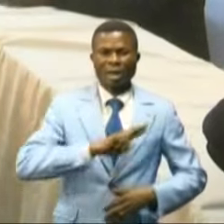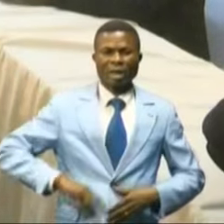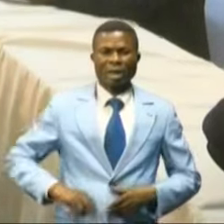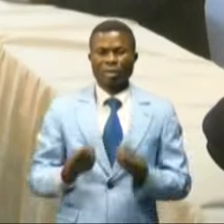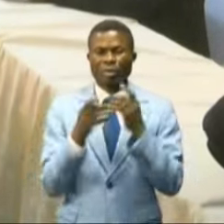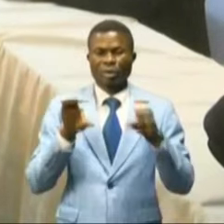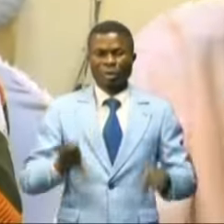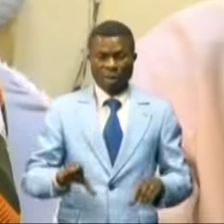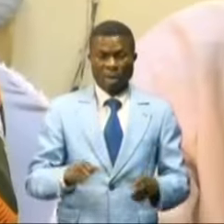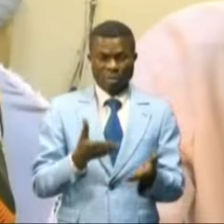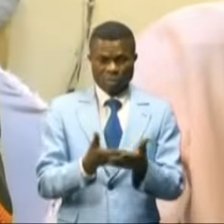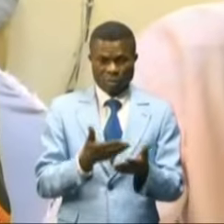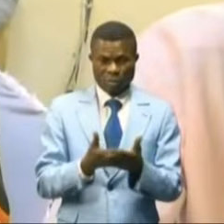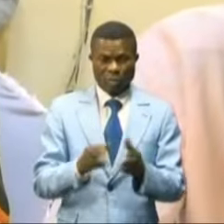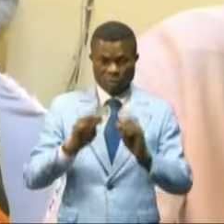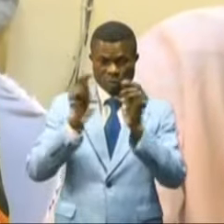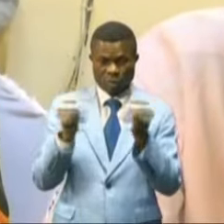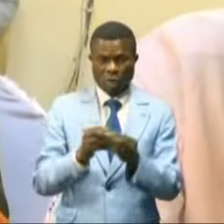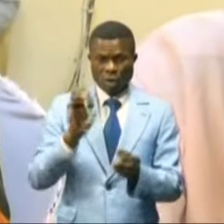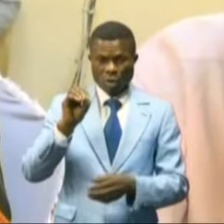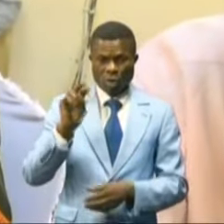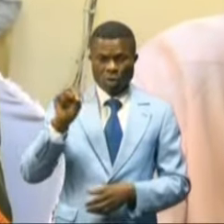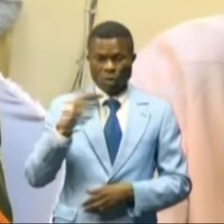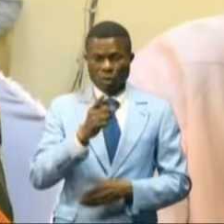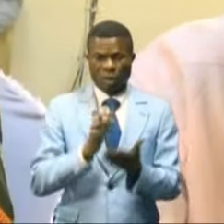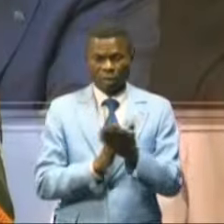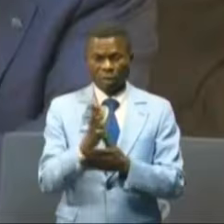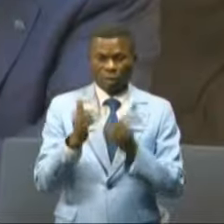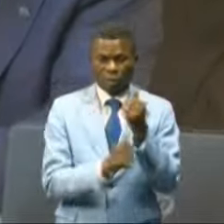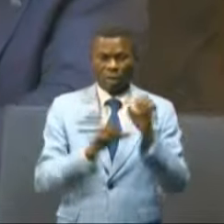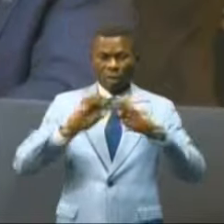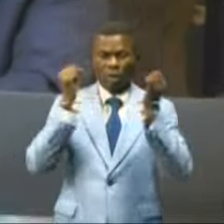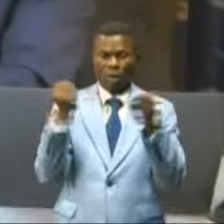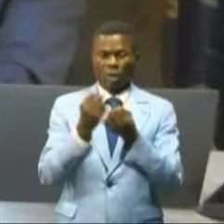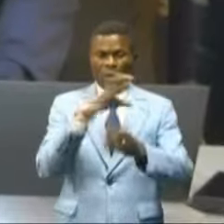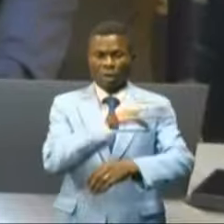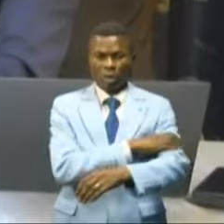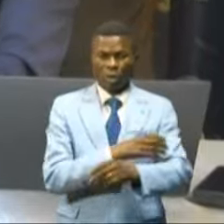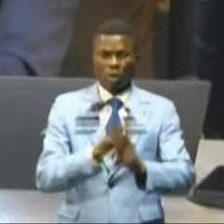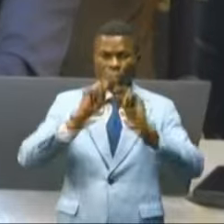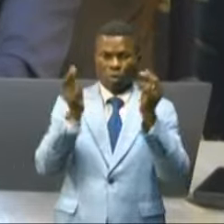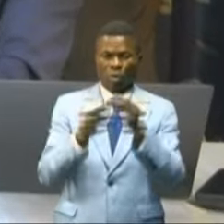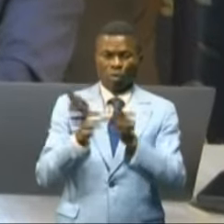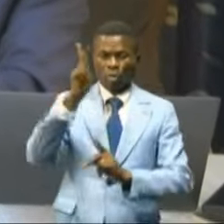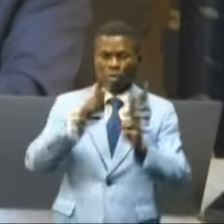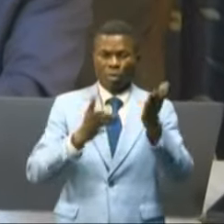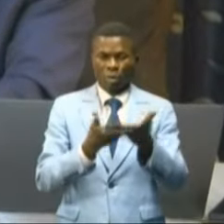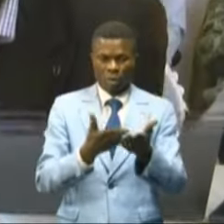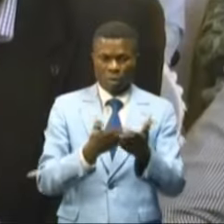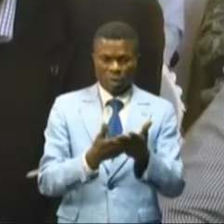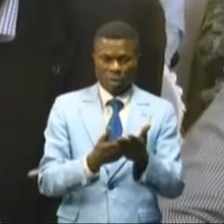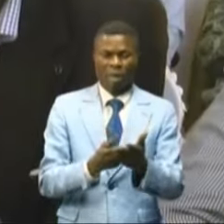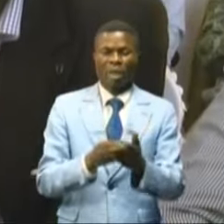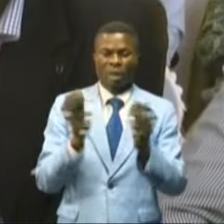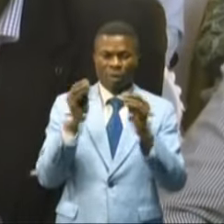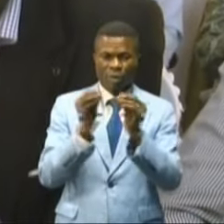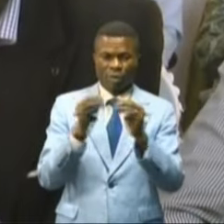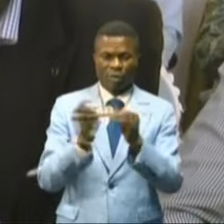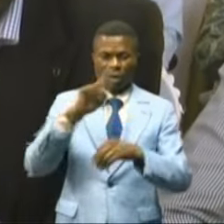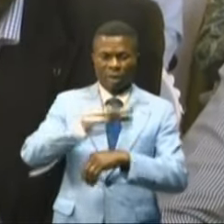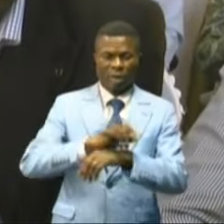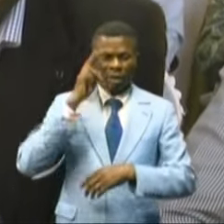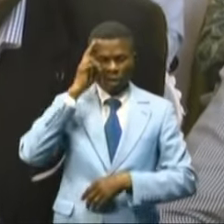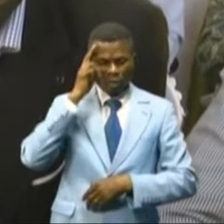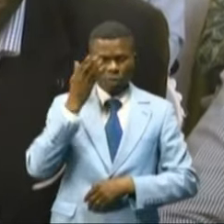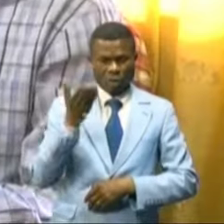Le consortium des ONG des droits de l'homme, la société civile et les mouvements citoyens ont à l'issue de la journée de